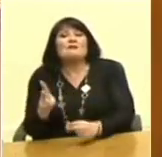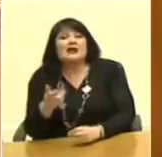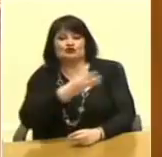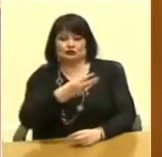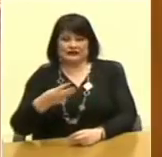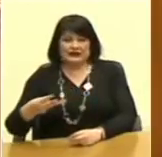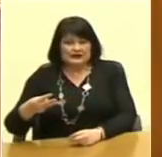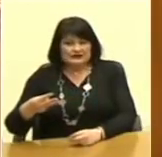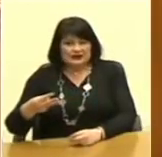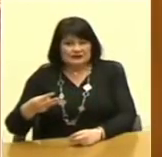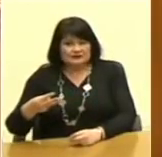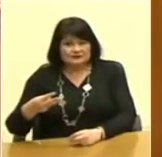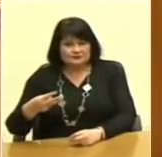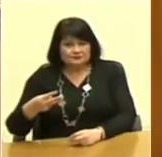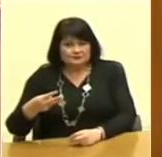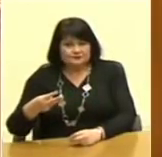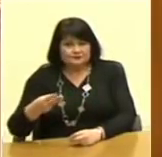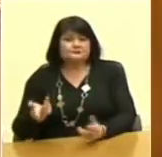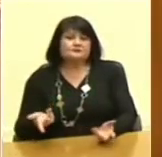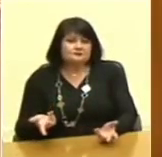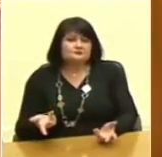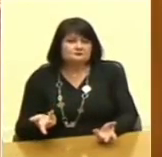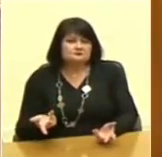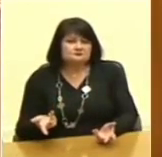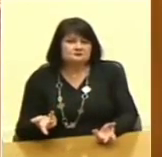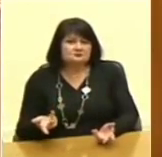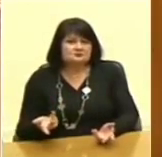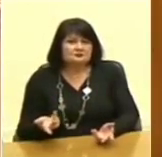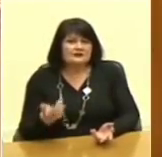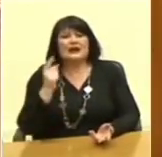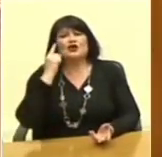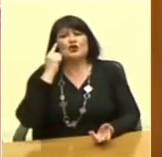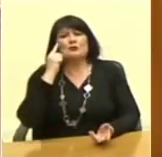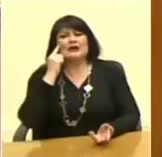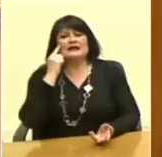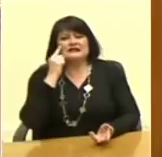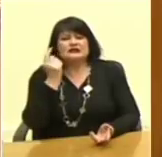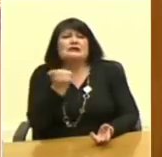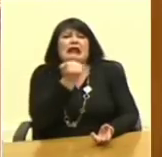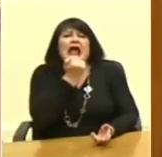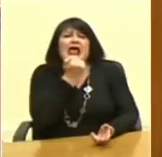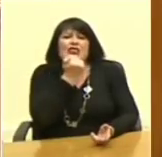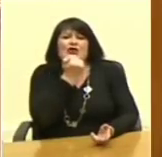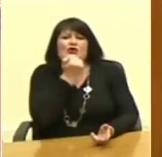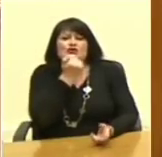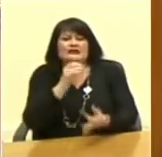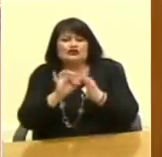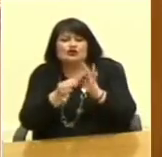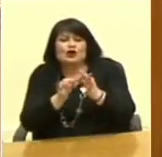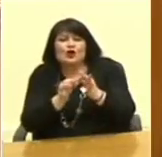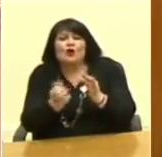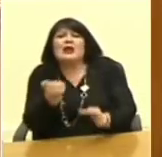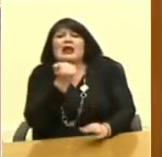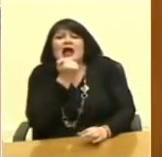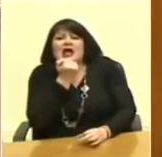Το πρόβλημά σας είναι ο ΣΥΡΙΖΑ, διότι εσείς πιστεύετε ότι ήταν ένα ατύχημα, ιστορικό ατύχημα, το είπε κάποιος από εσάς. Ενώ αποδείχνεται, ναι, ο